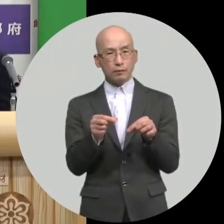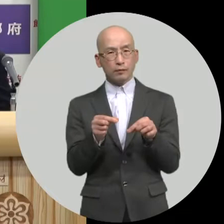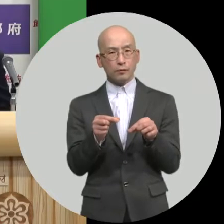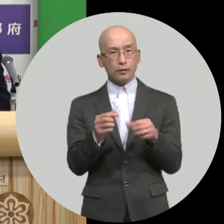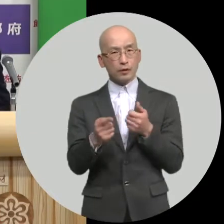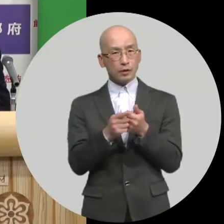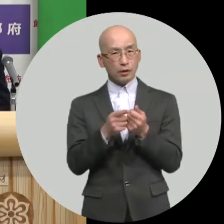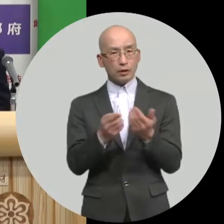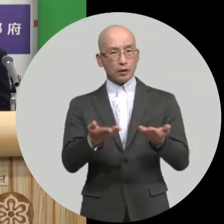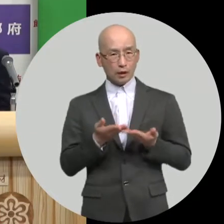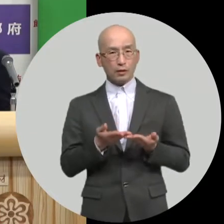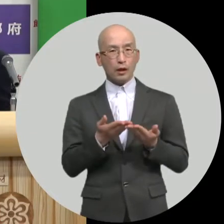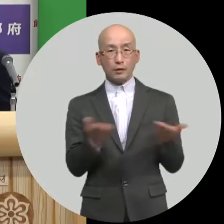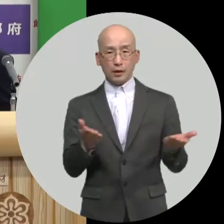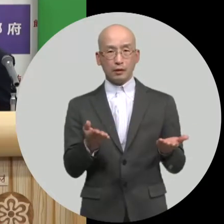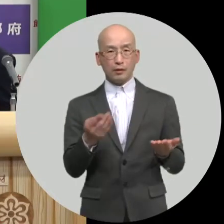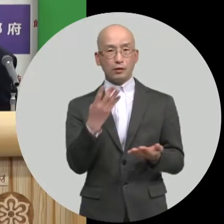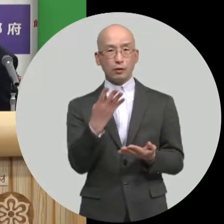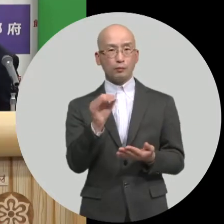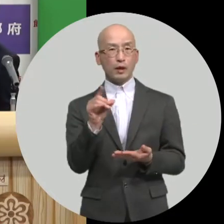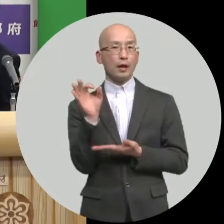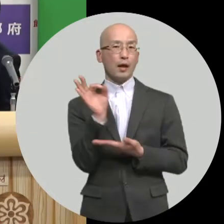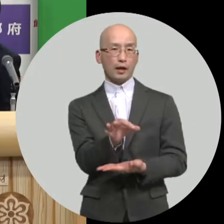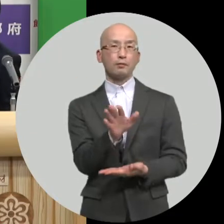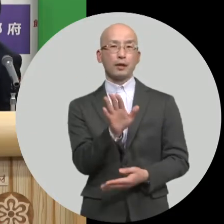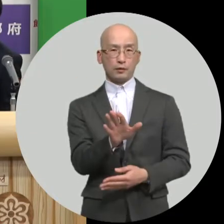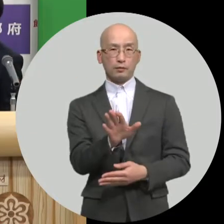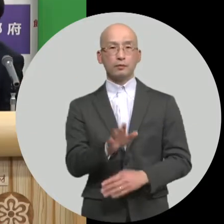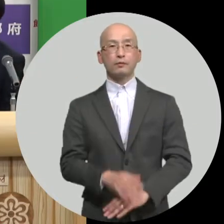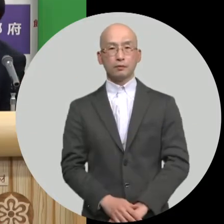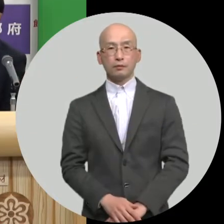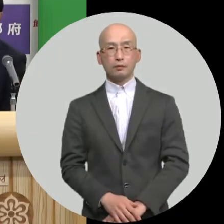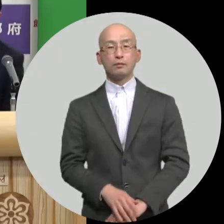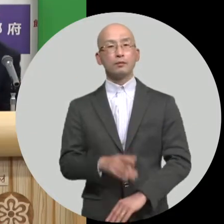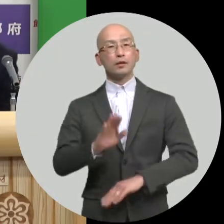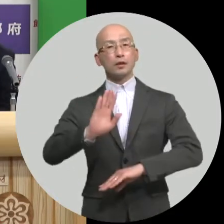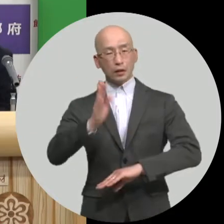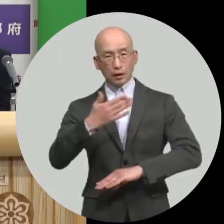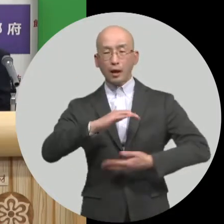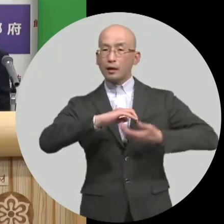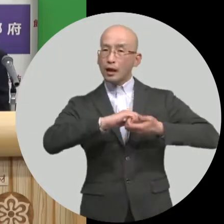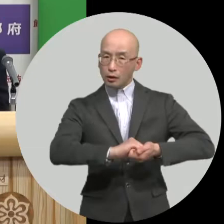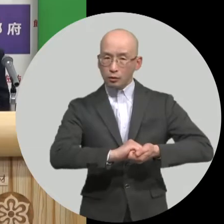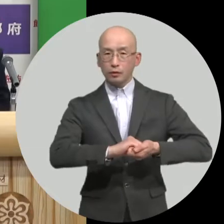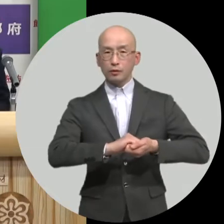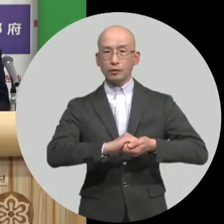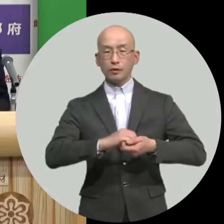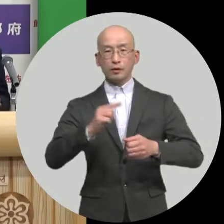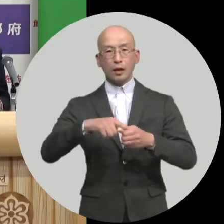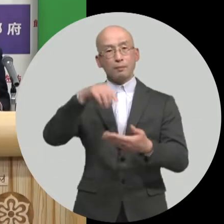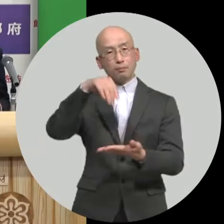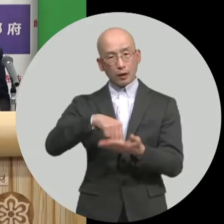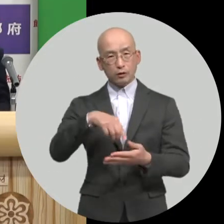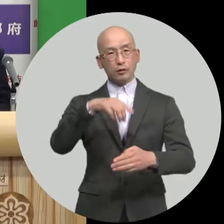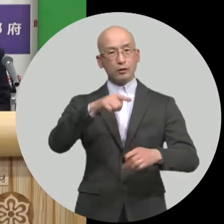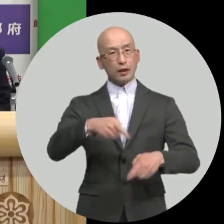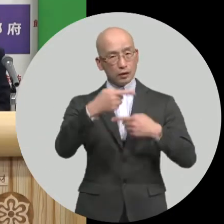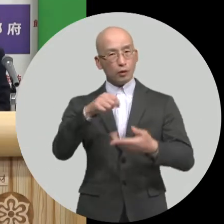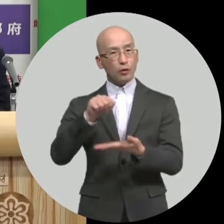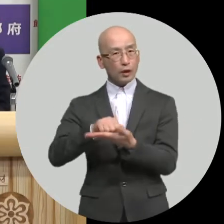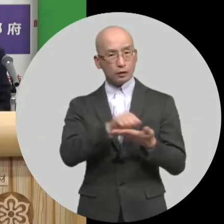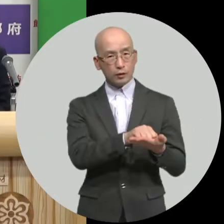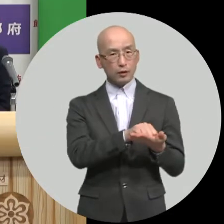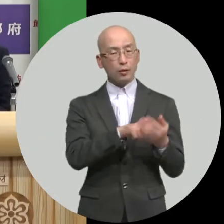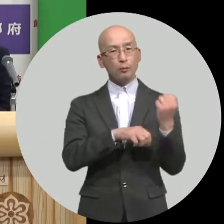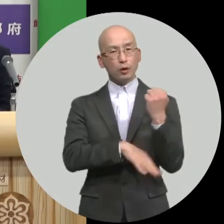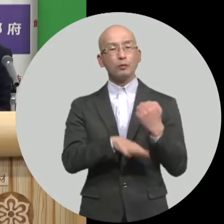で4万円、ちょっと括弧書き の定休日、年末年始の休みは除くというのは分かりにくい表現になってますが、もともと定休日